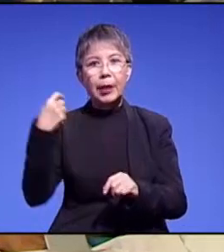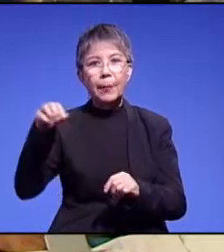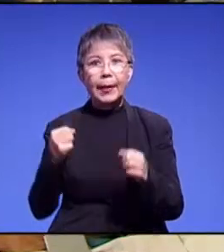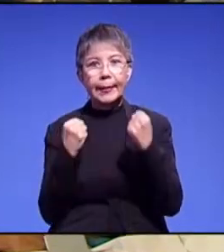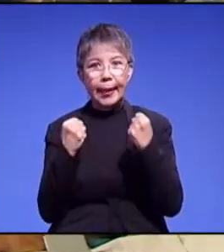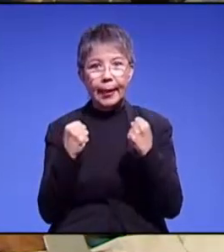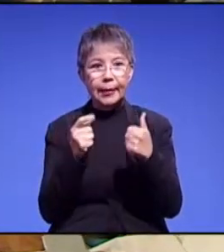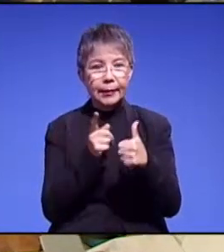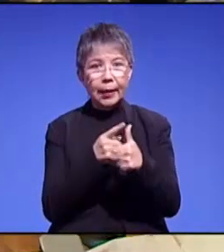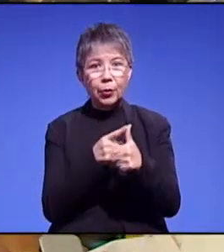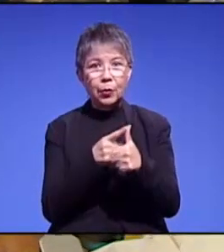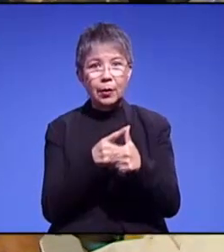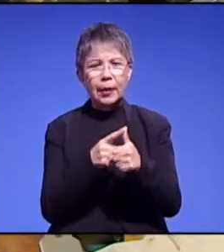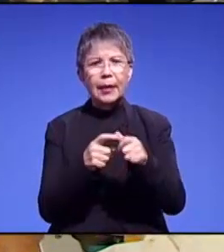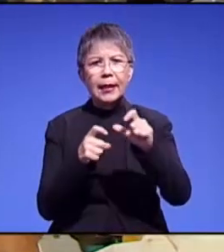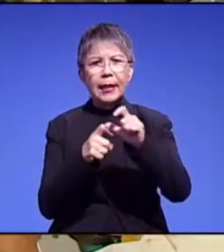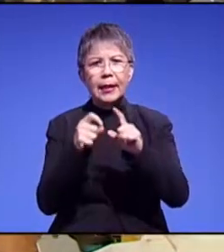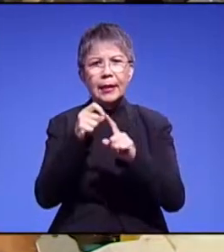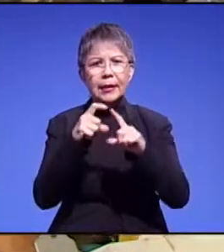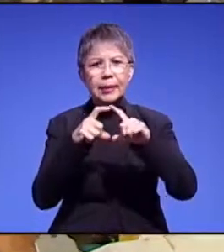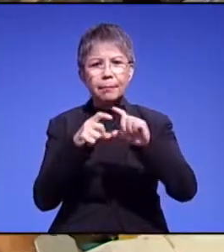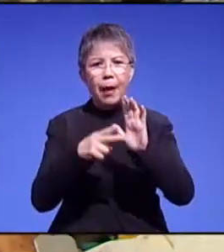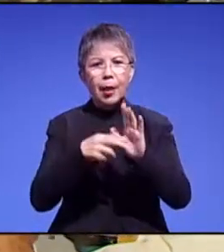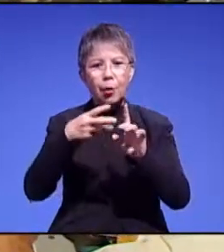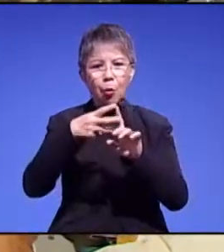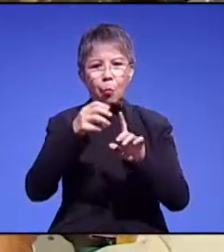satunya, bahan spunbond atau mikroporus.